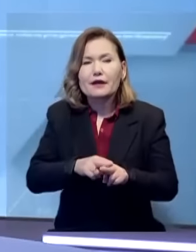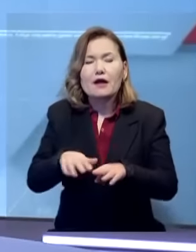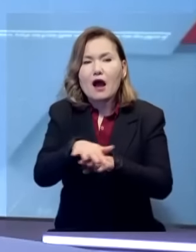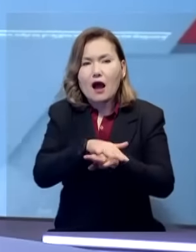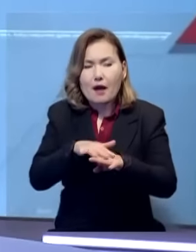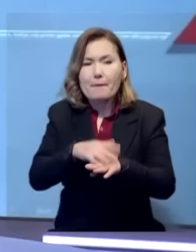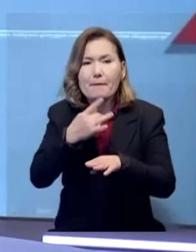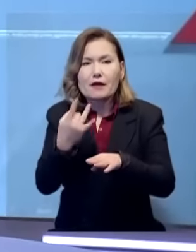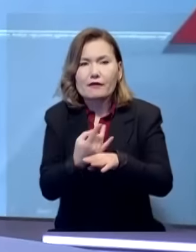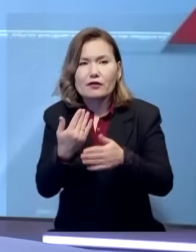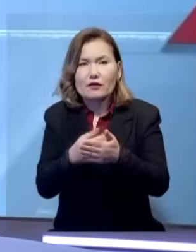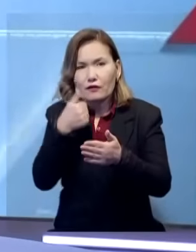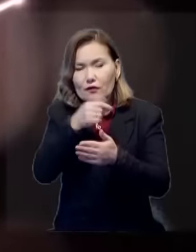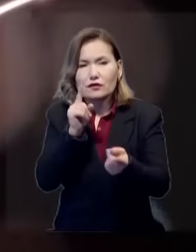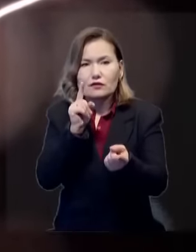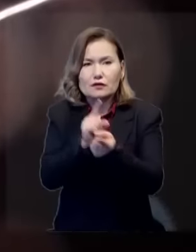бірге алғаш болып тойлады.